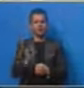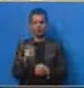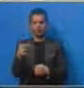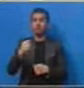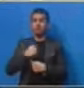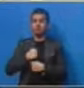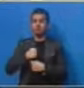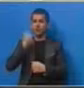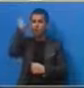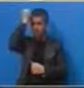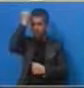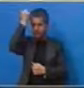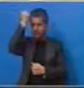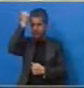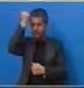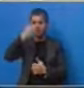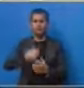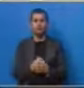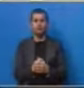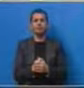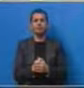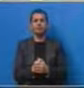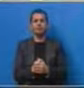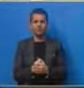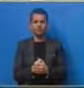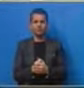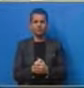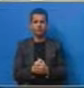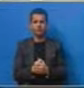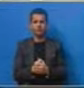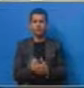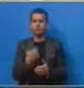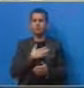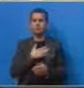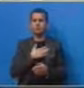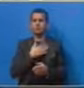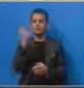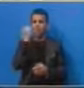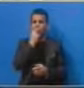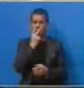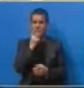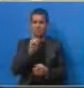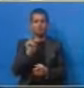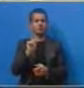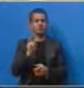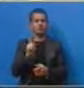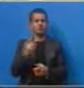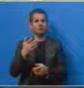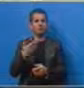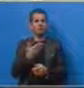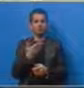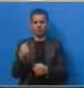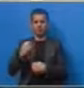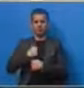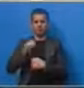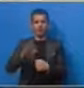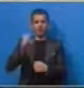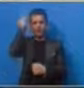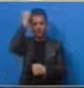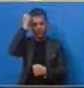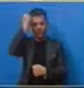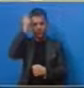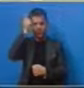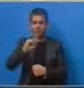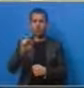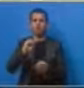Sigurisë Kosovës, atëherë edhe një herë kjo nënkupton se ju nuk do ta bëni Forcën e Armatosur të Kosovës, pra nuk